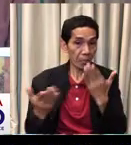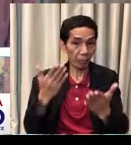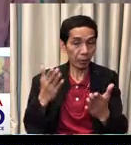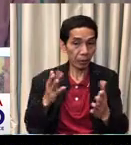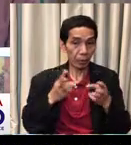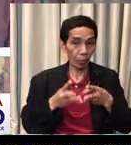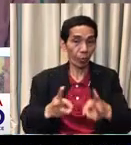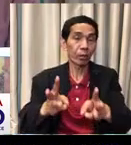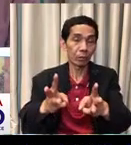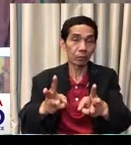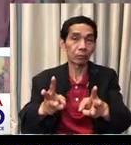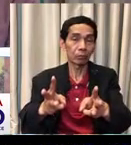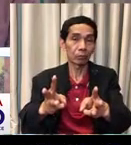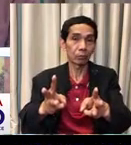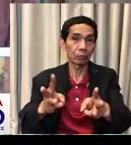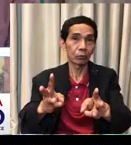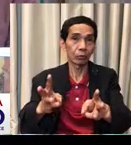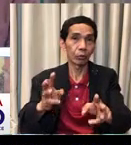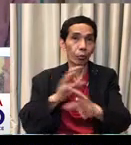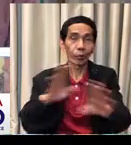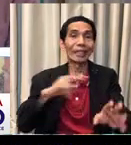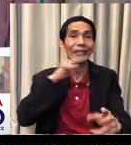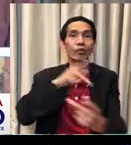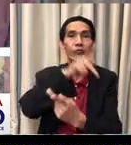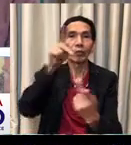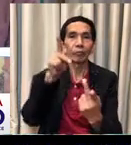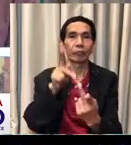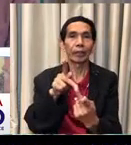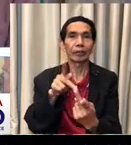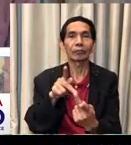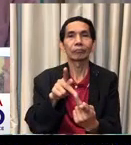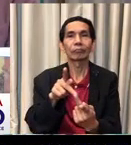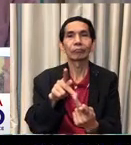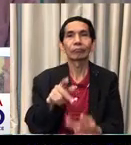way. Hindi kami perfect, ha?